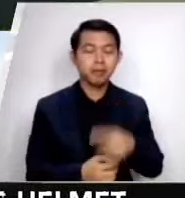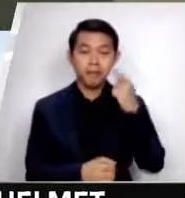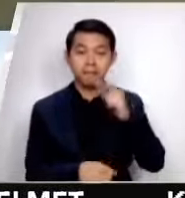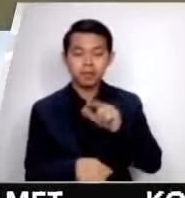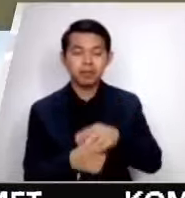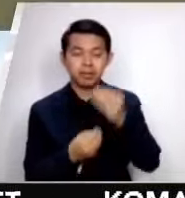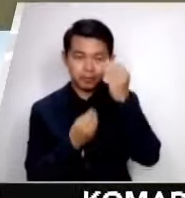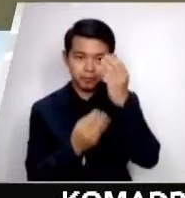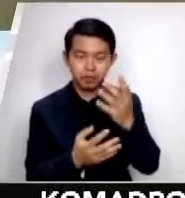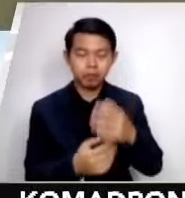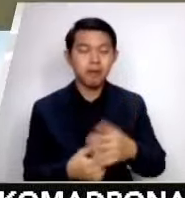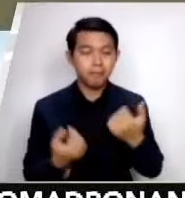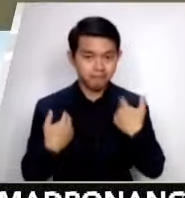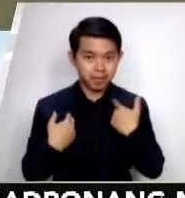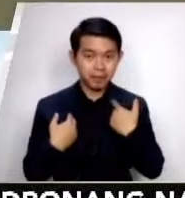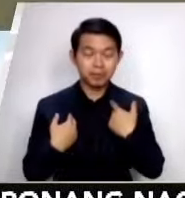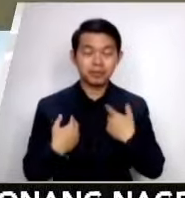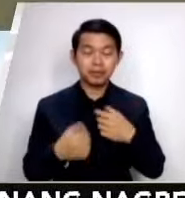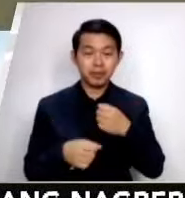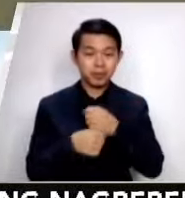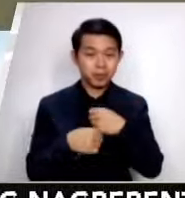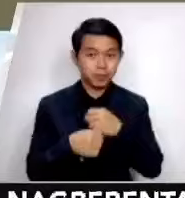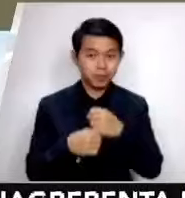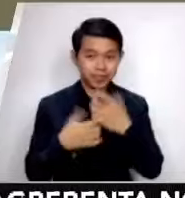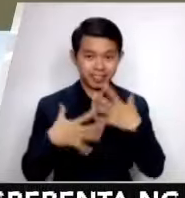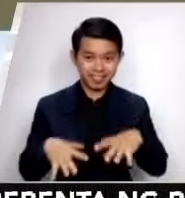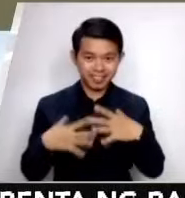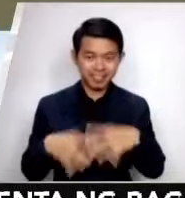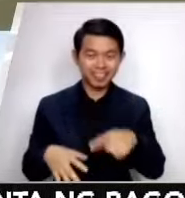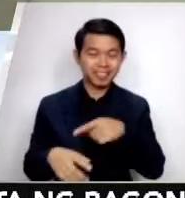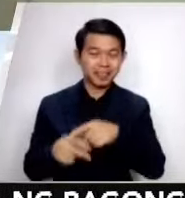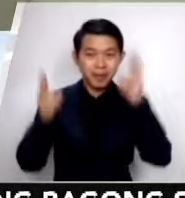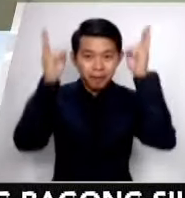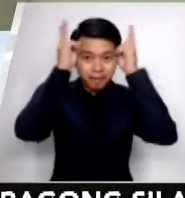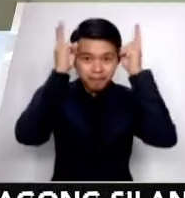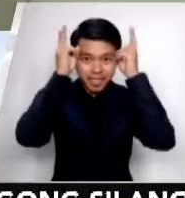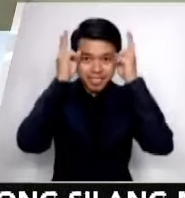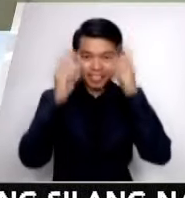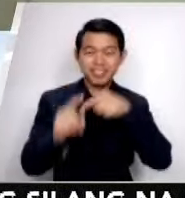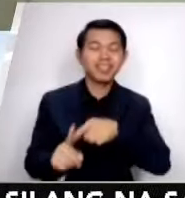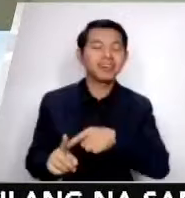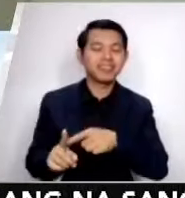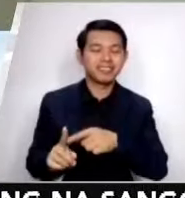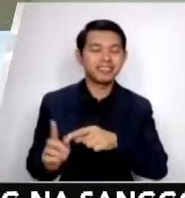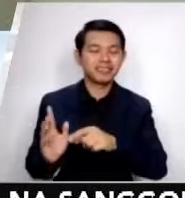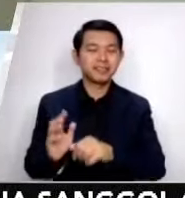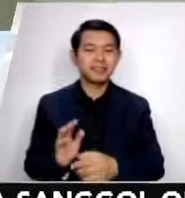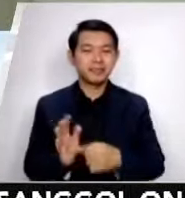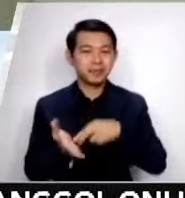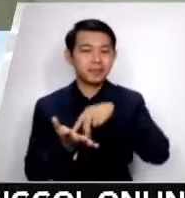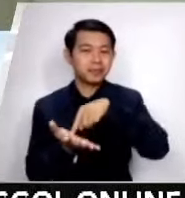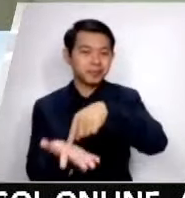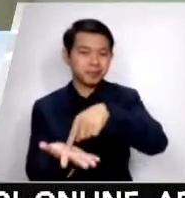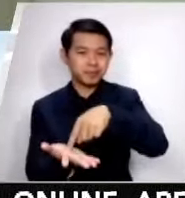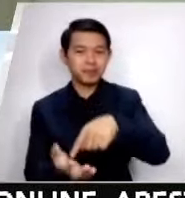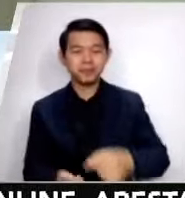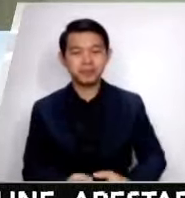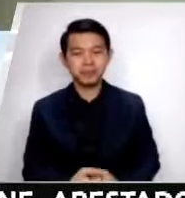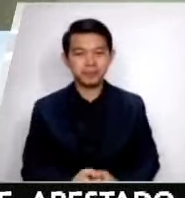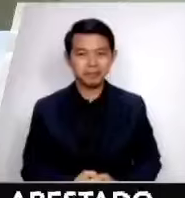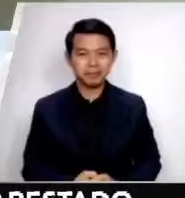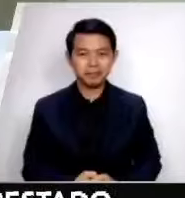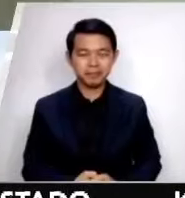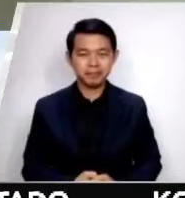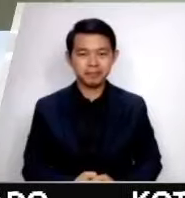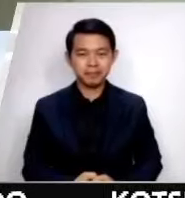veggies. Kaya literal na naging role model si baby girl. Susuporta lang namin sa nutrition. Kasi paalala lang po